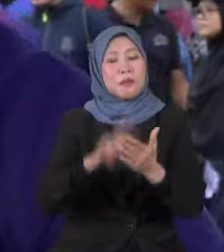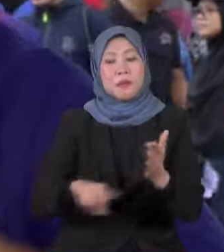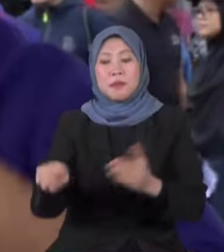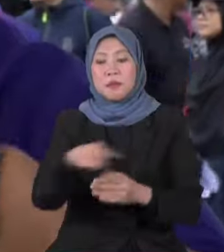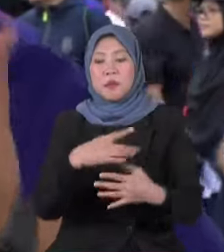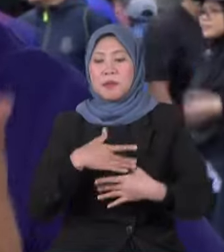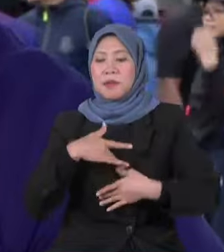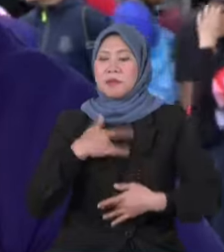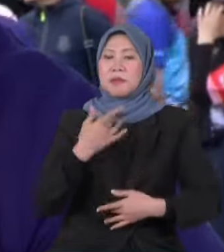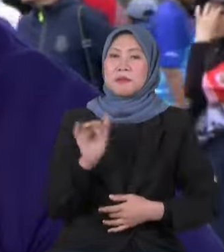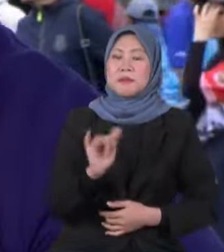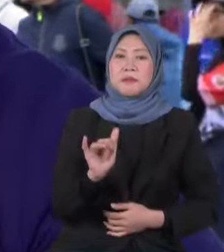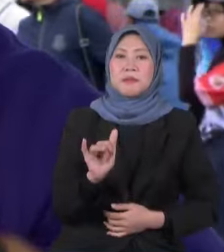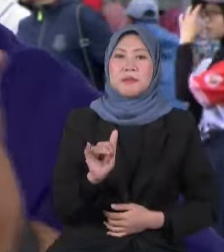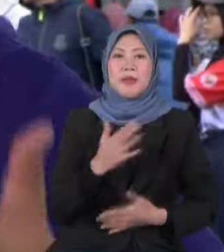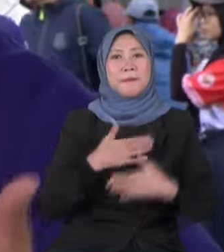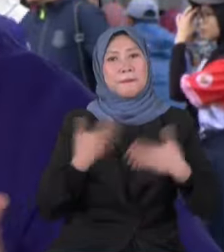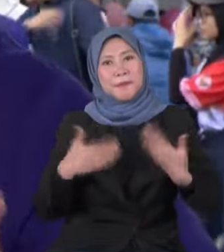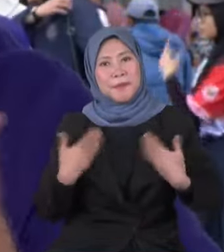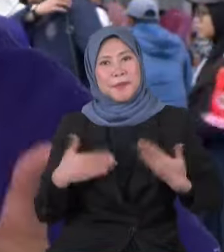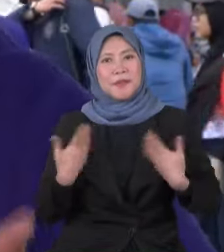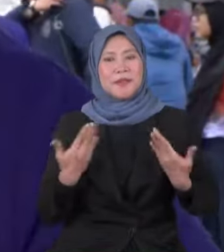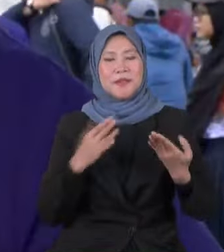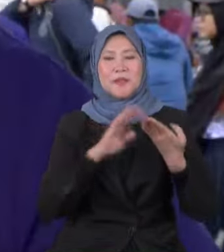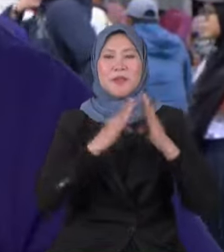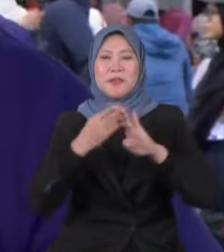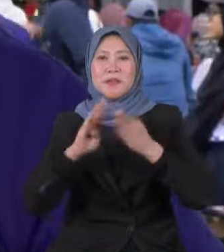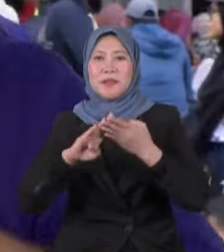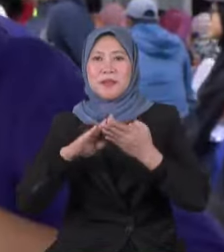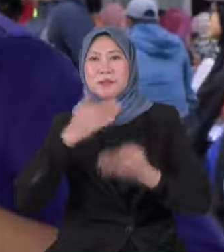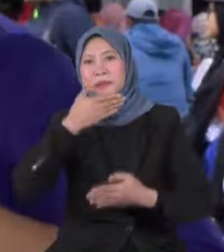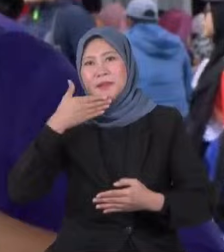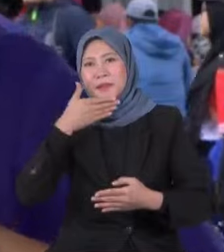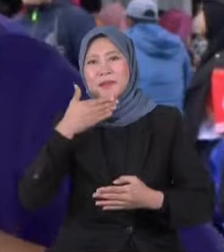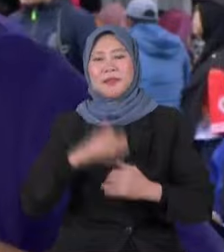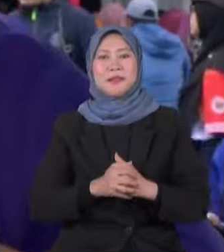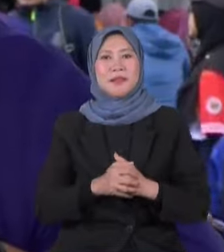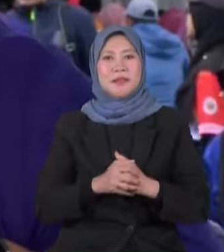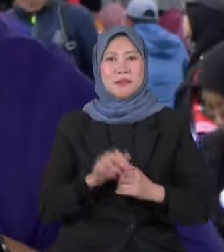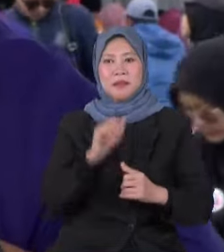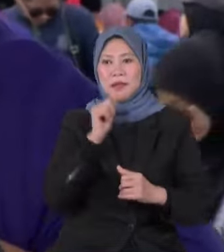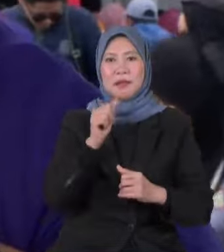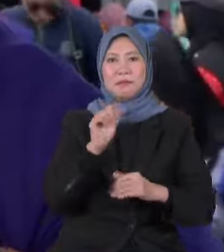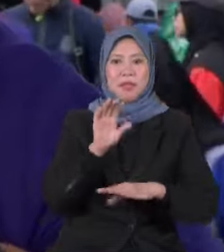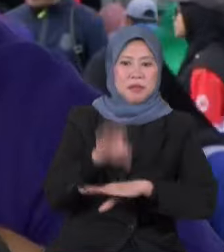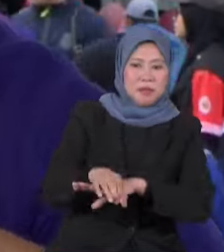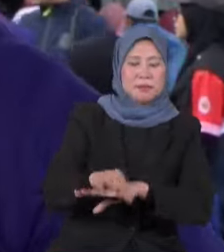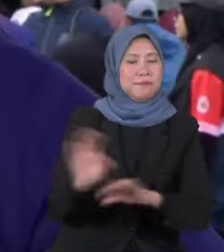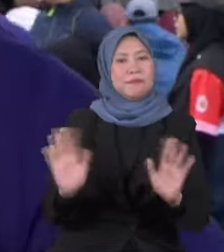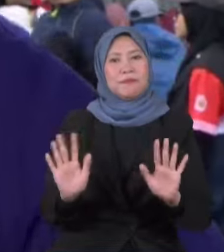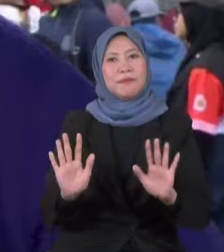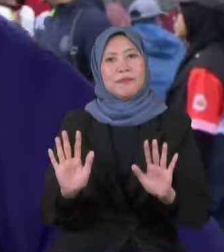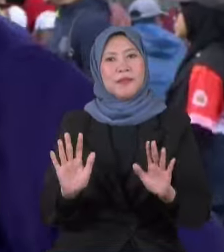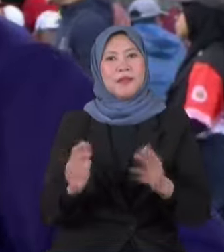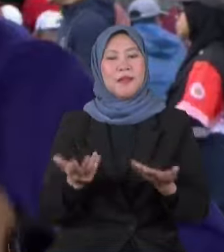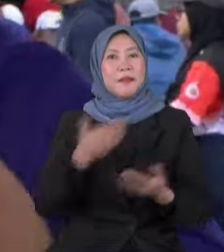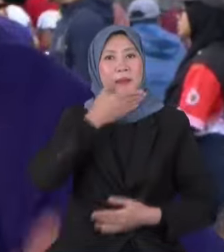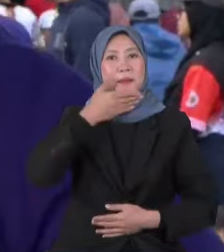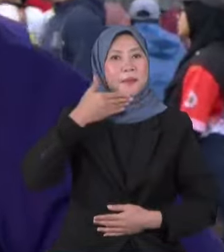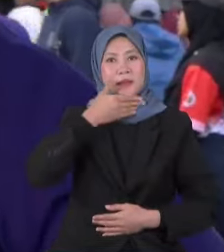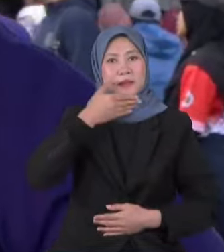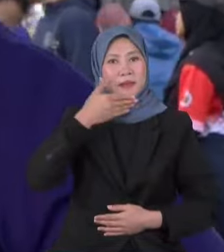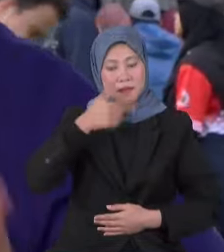yang mereka rasakan keseronokan untuk komuniti mereka. Dia tidak terkongkong. Dan saya lebih prefer supaya belia-belia